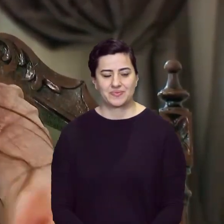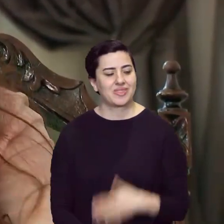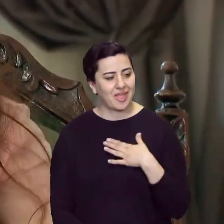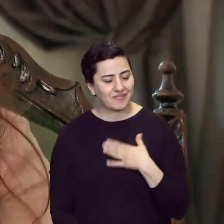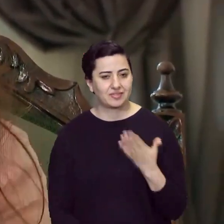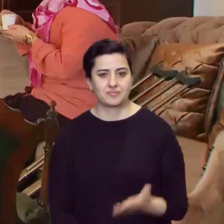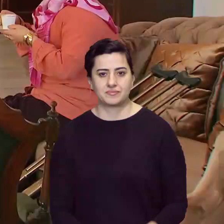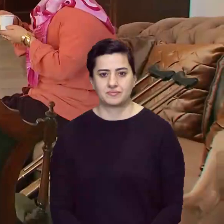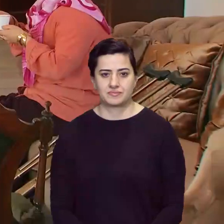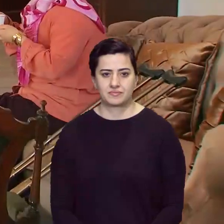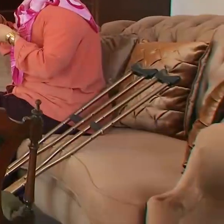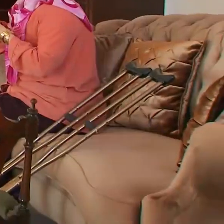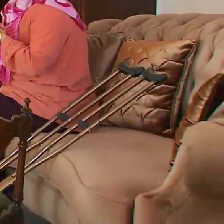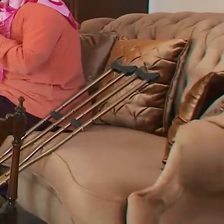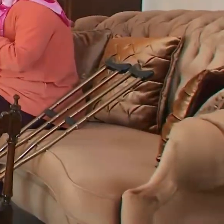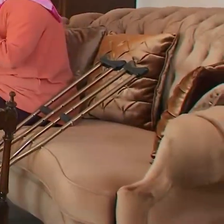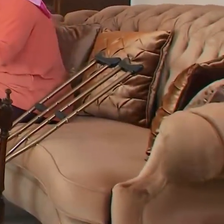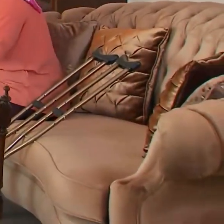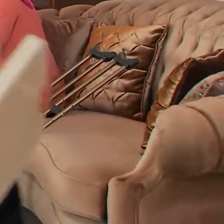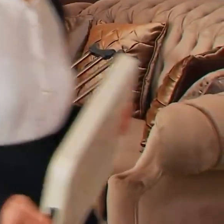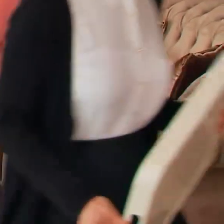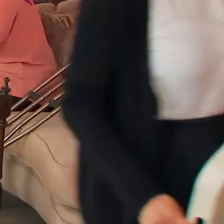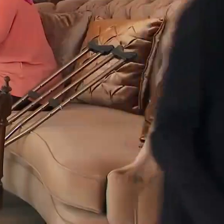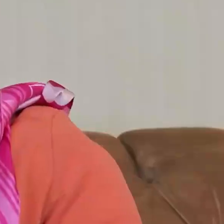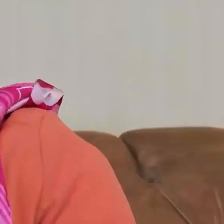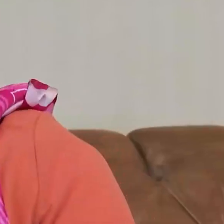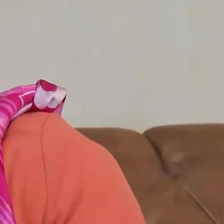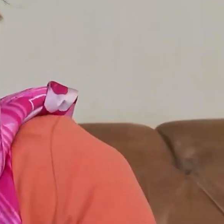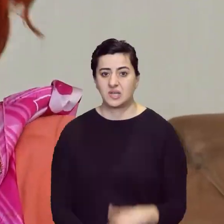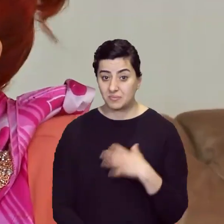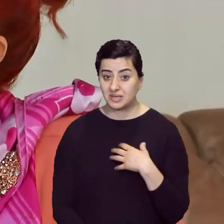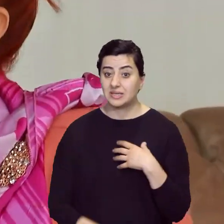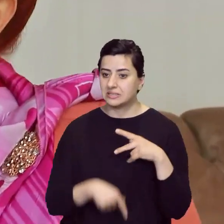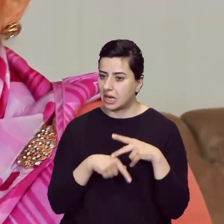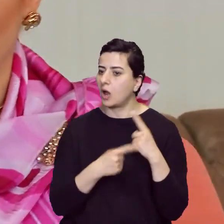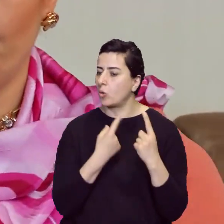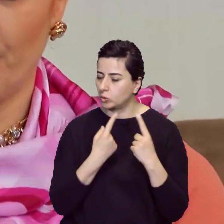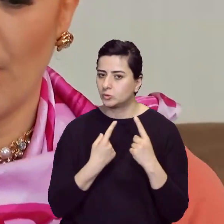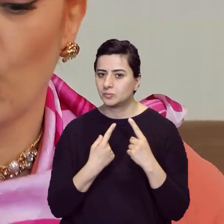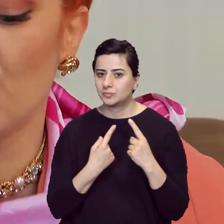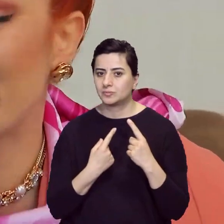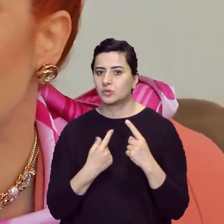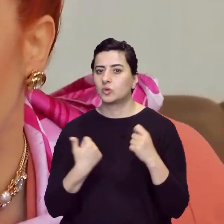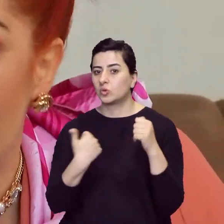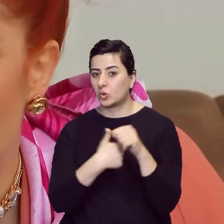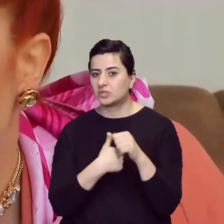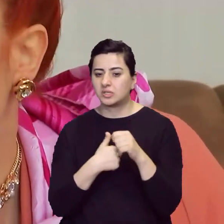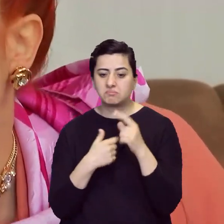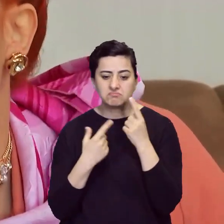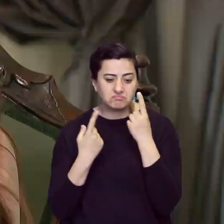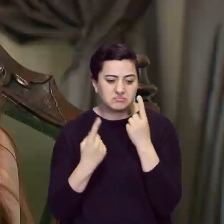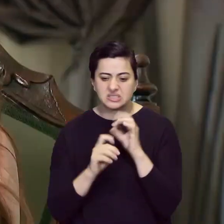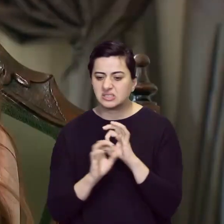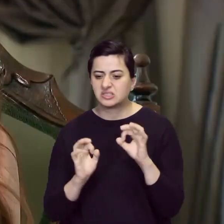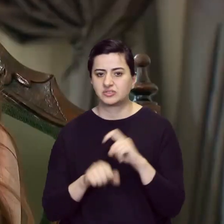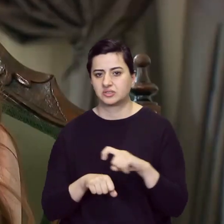Afiyet olsun. Nazan çıkıyor. Ben Zehra ile konuştum. Kocasının